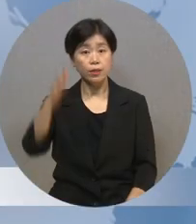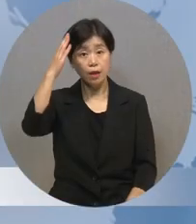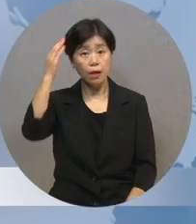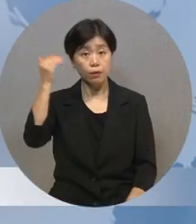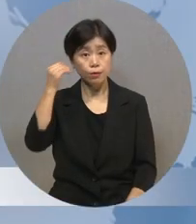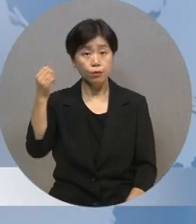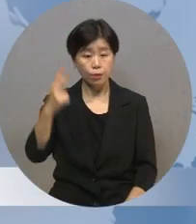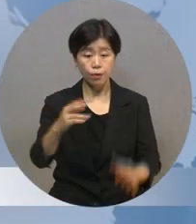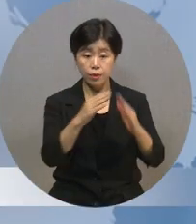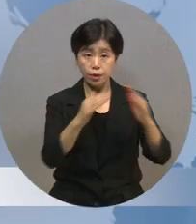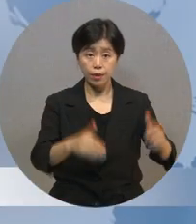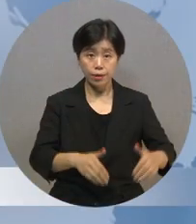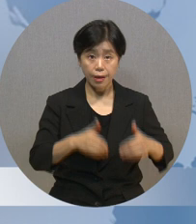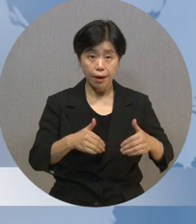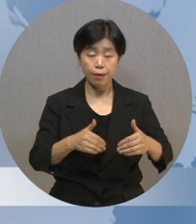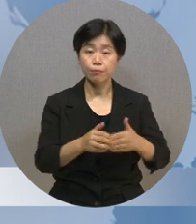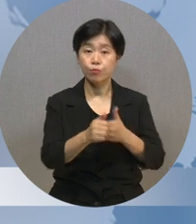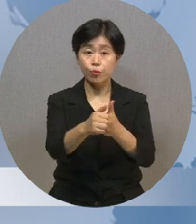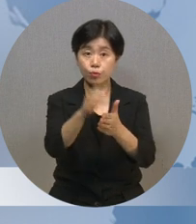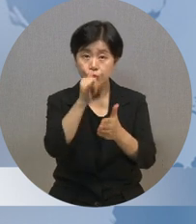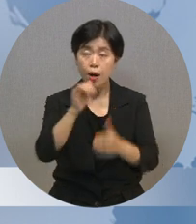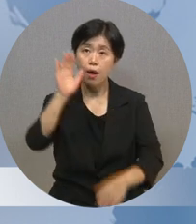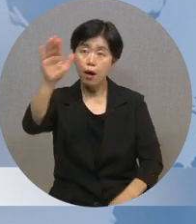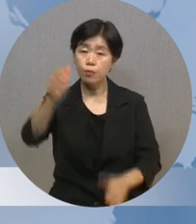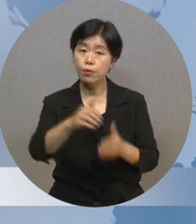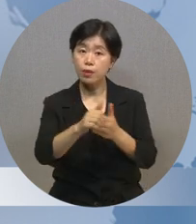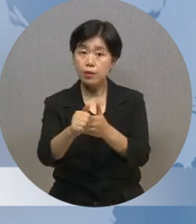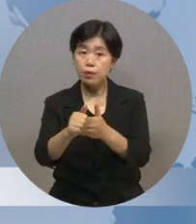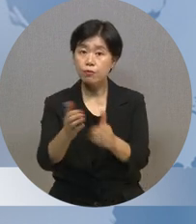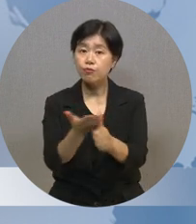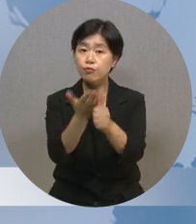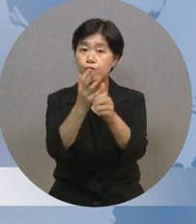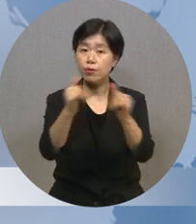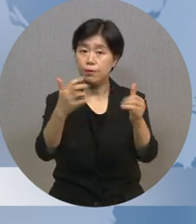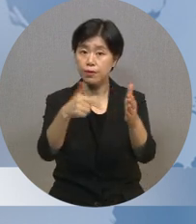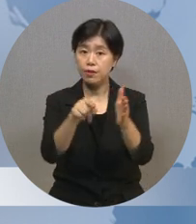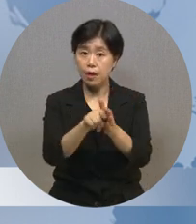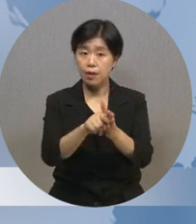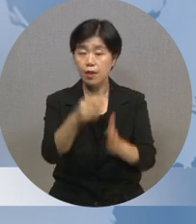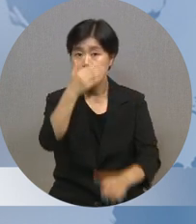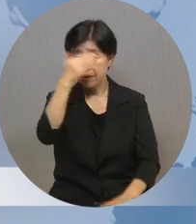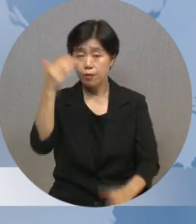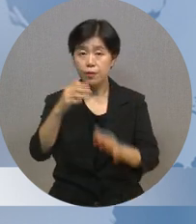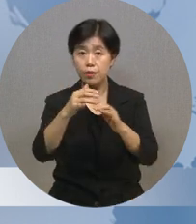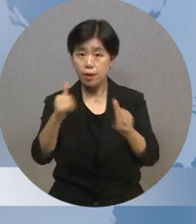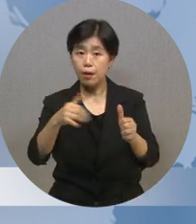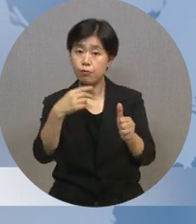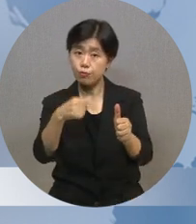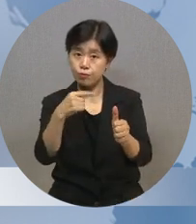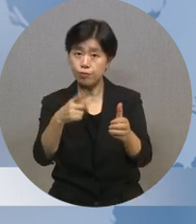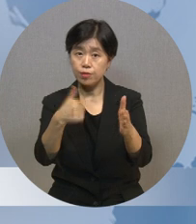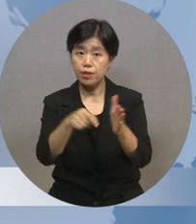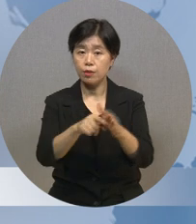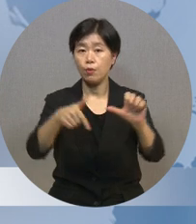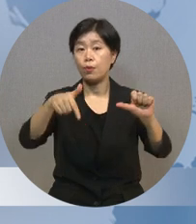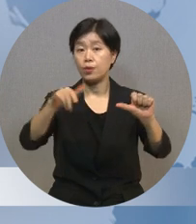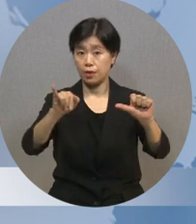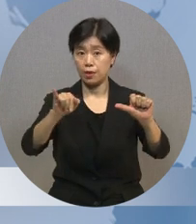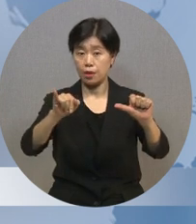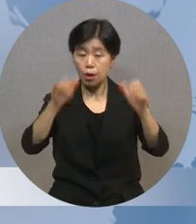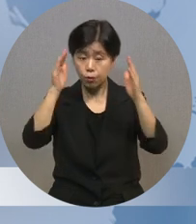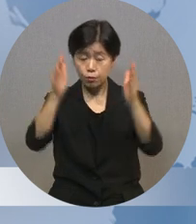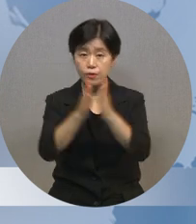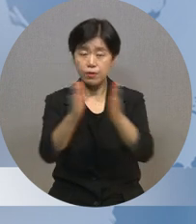대한민국과 전남을 선도할 미래 혁신 인재를 육성하는 호남 청년 아카데미 제5기 개강식이 진행됐습니다.